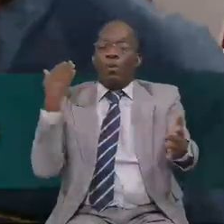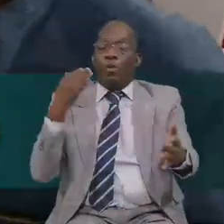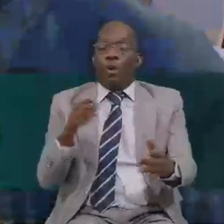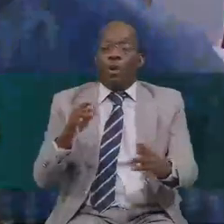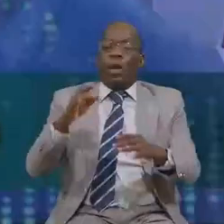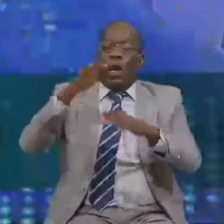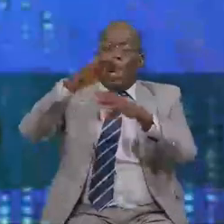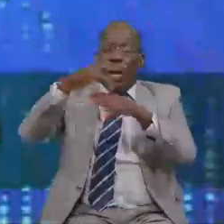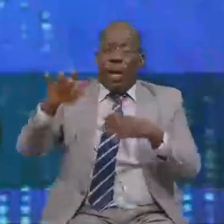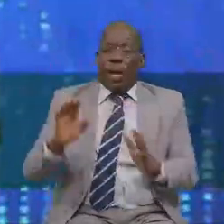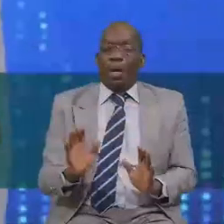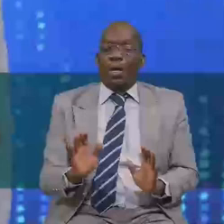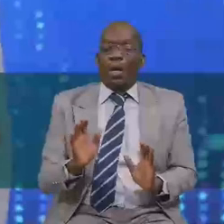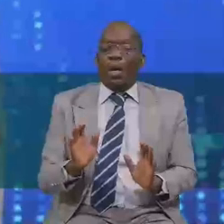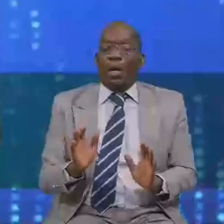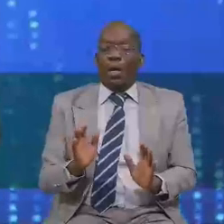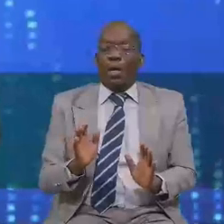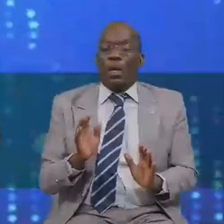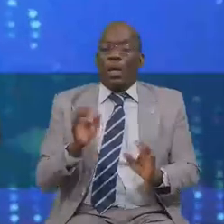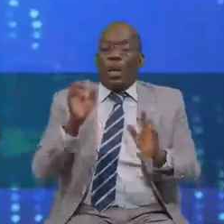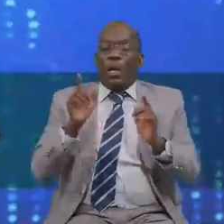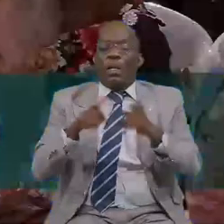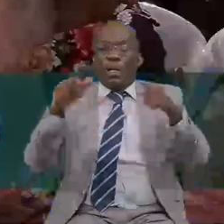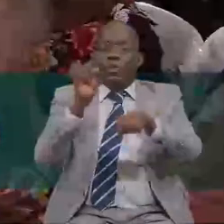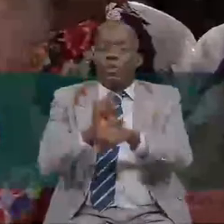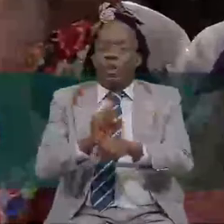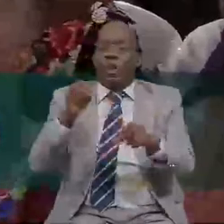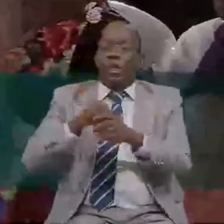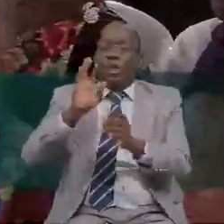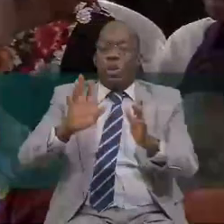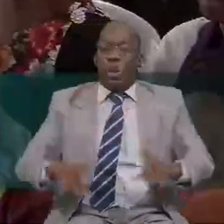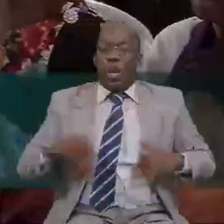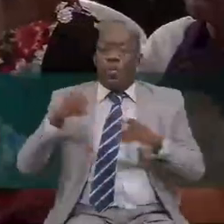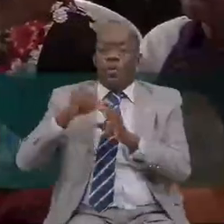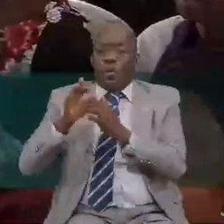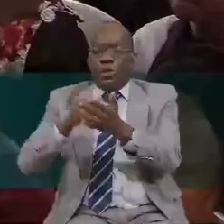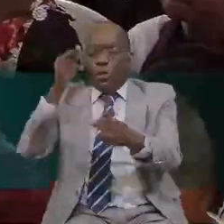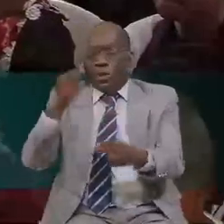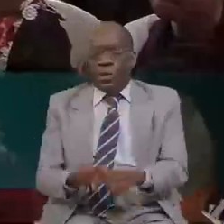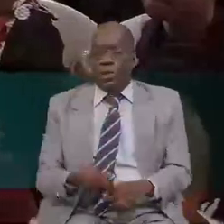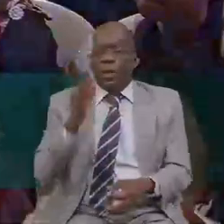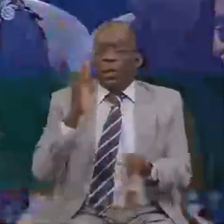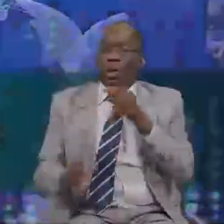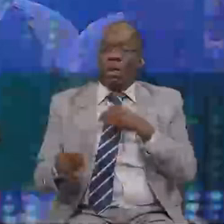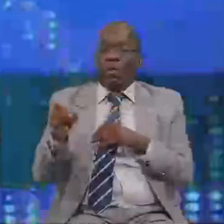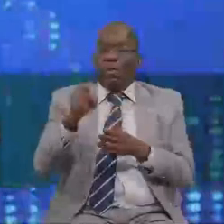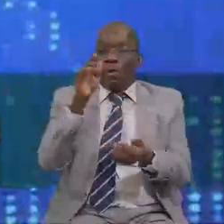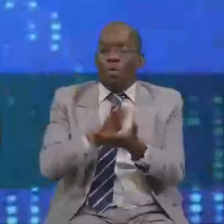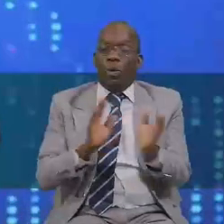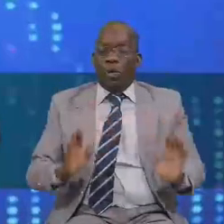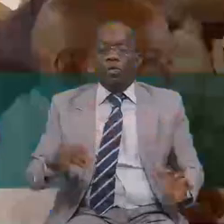exploits précédents dans ta vie, au nom de Jésus. Si tu crois, ça va